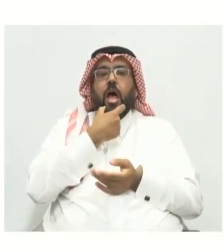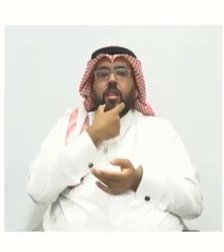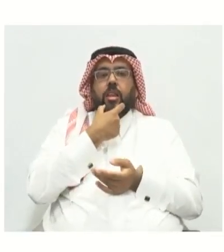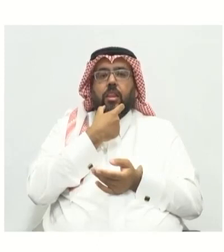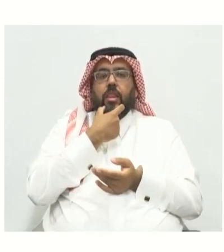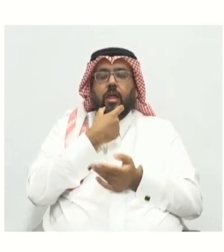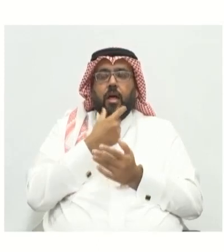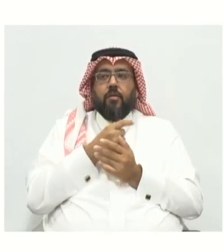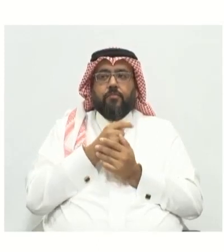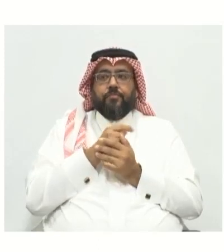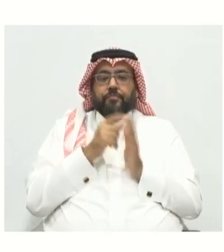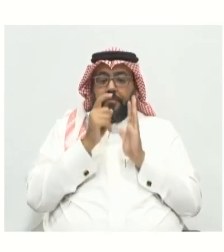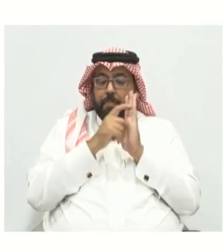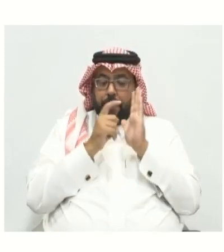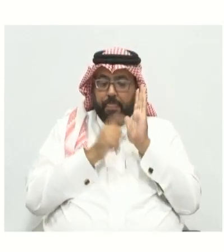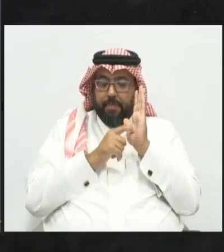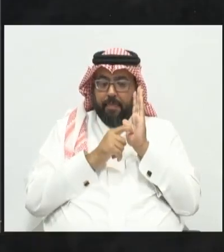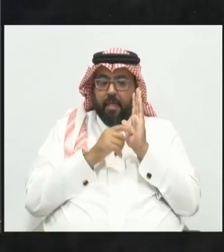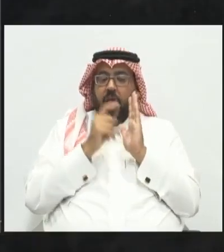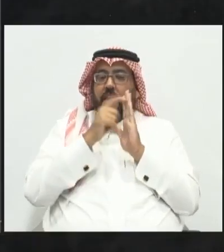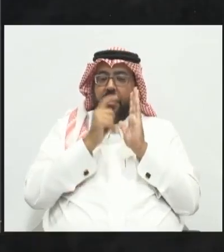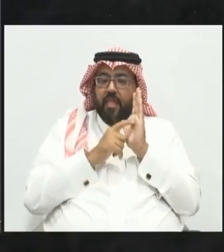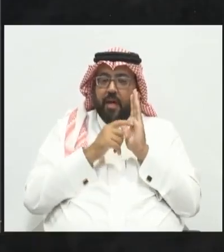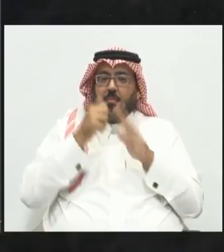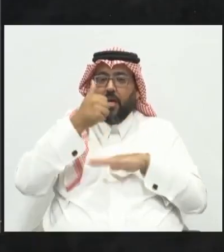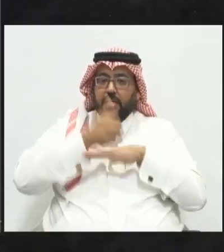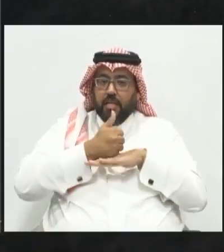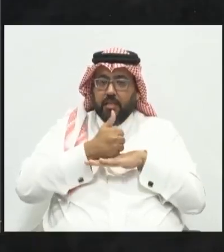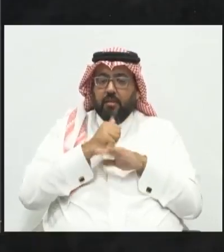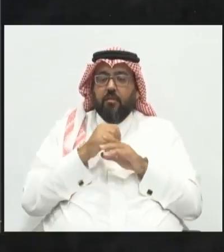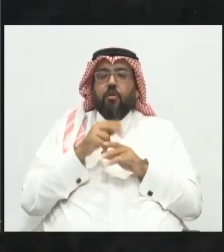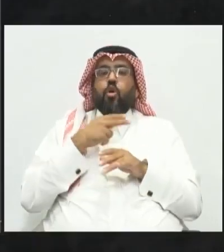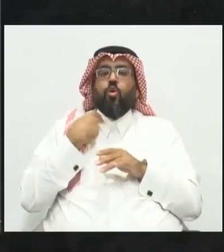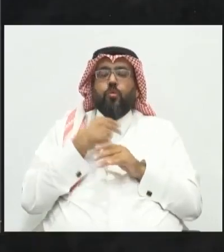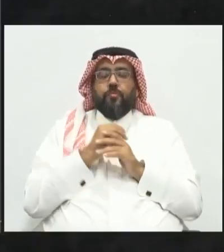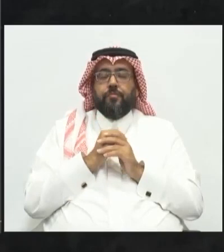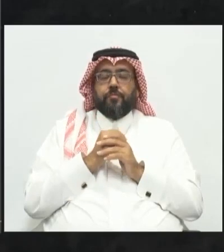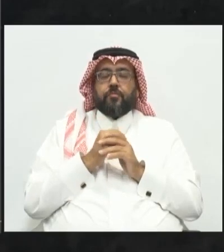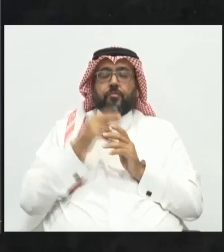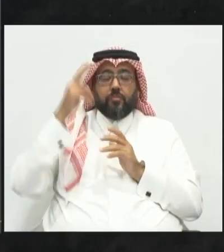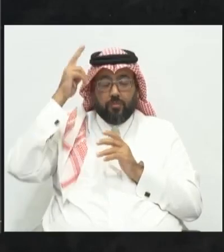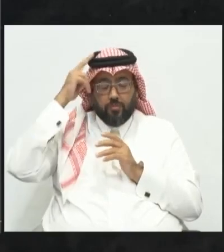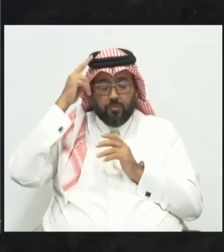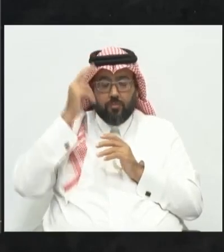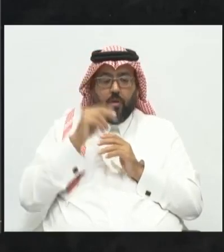وهذا في في النص الاساسي للحكم و وللمملكة